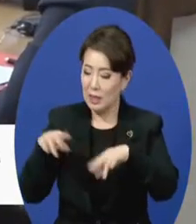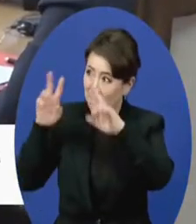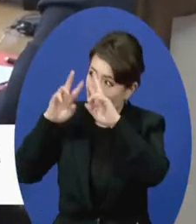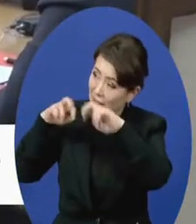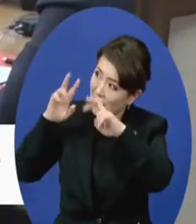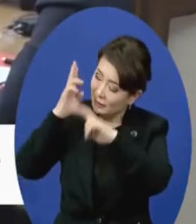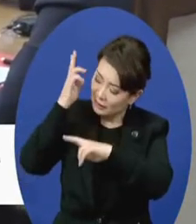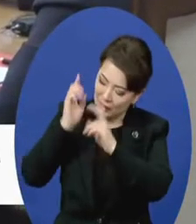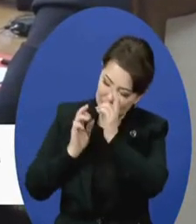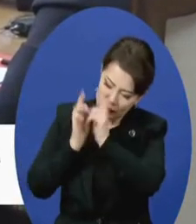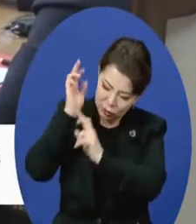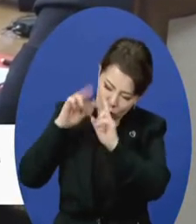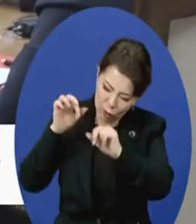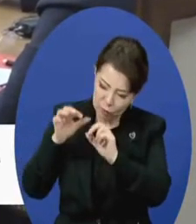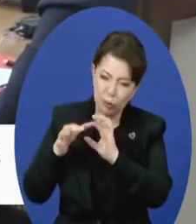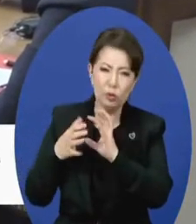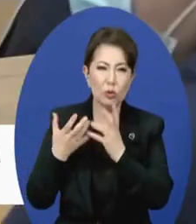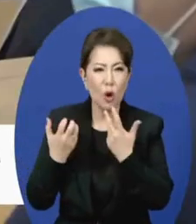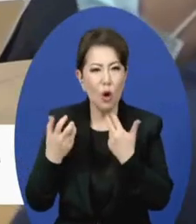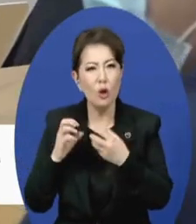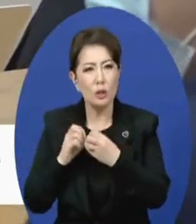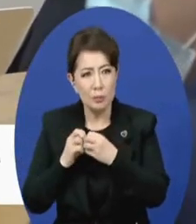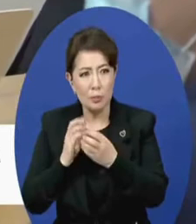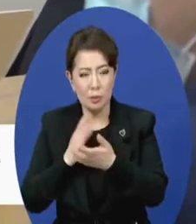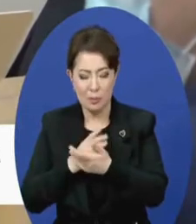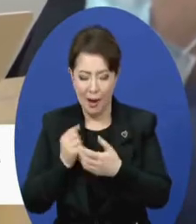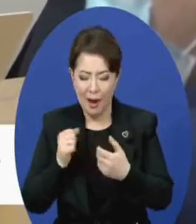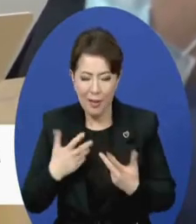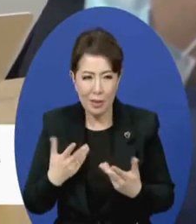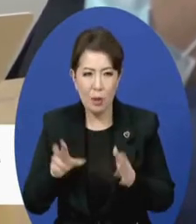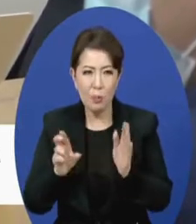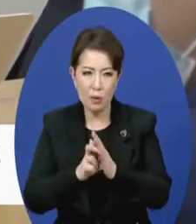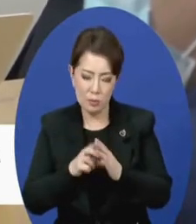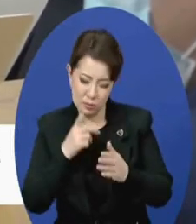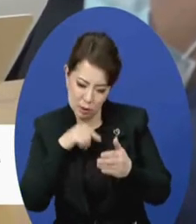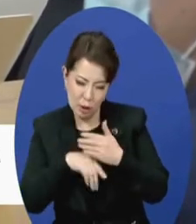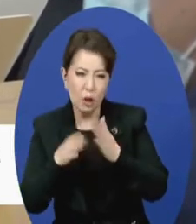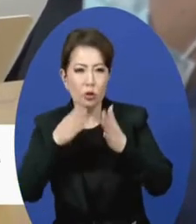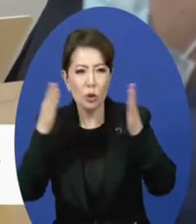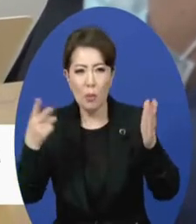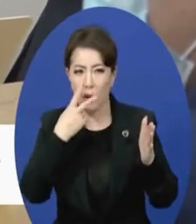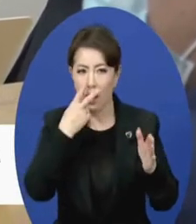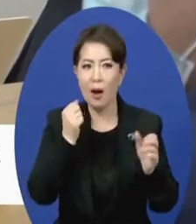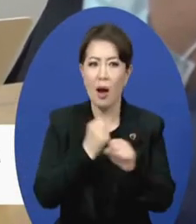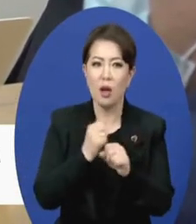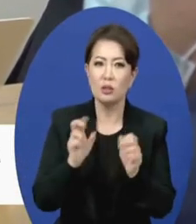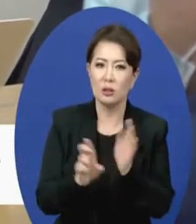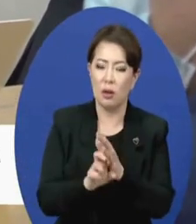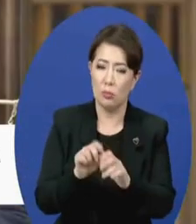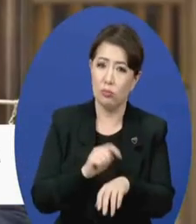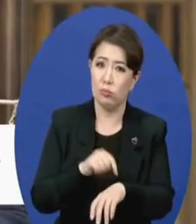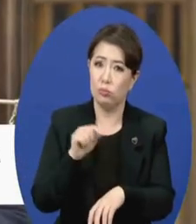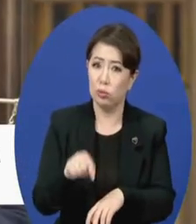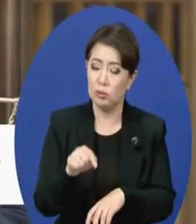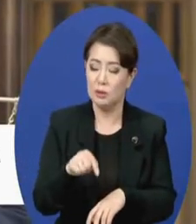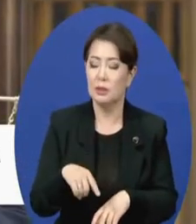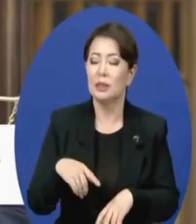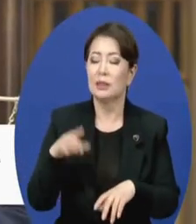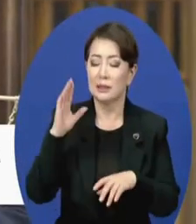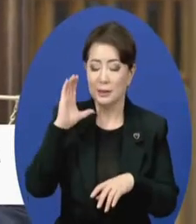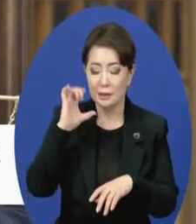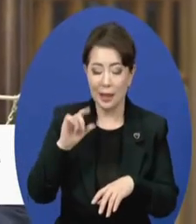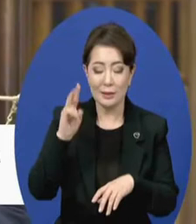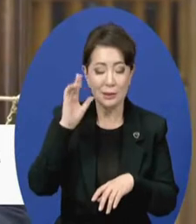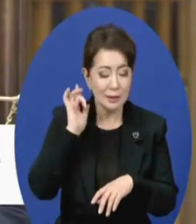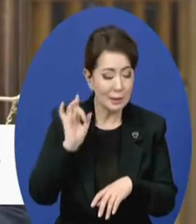чиглэлээр чамгүй зүйл хийсэн ч алдсан боломжоо нөхөхийн тулд томоор харж ажиллах цаг болсныг ерөнхий сайд тэмдэглээд сансрын технологийг